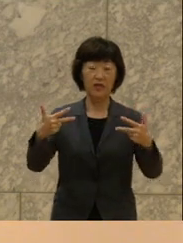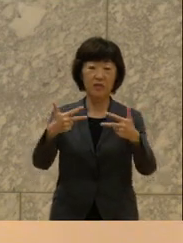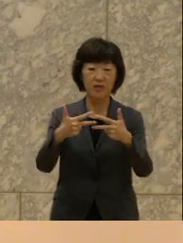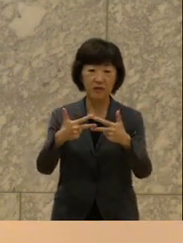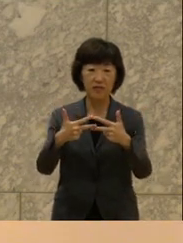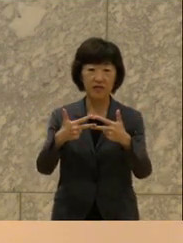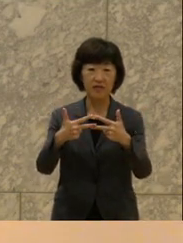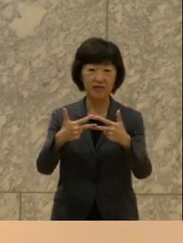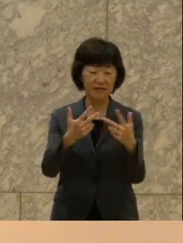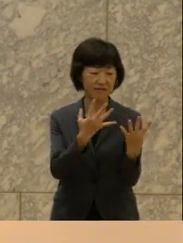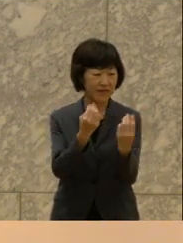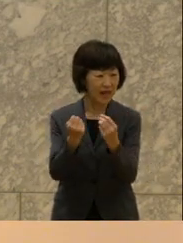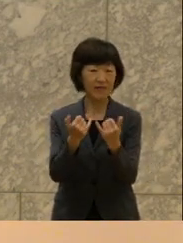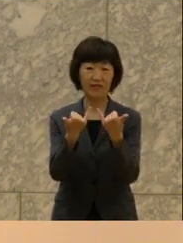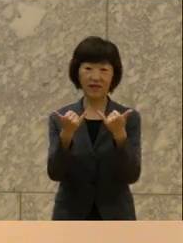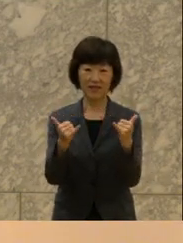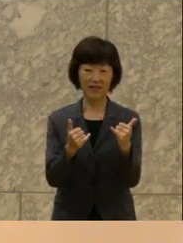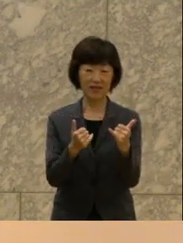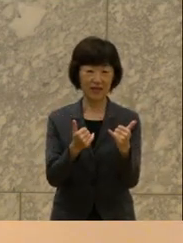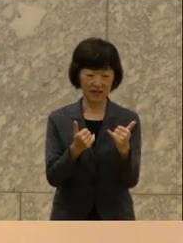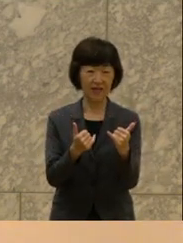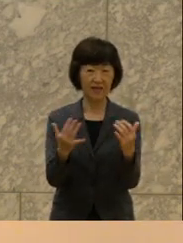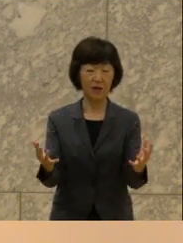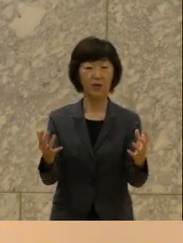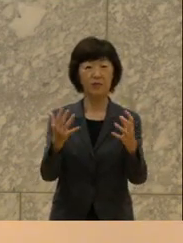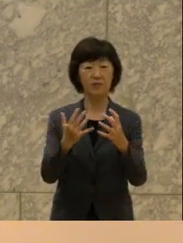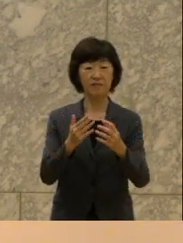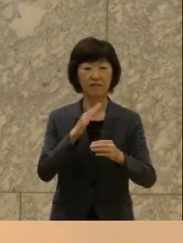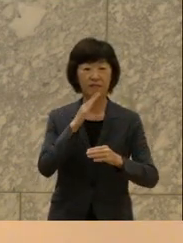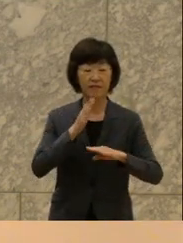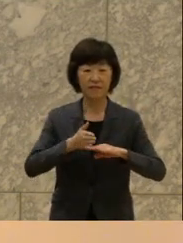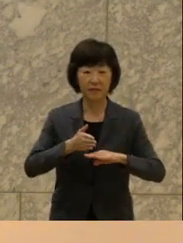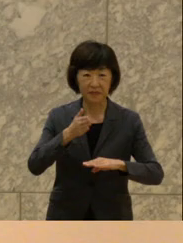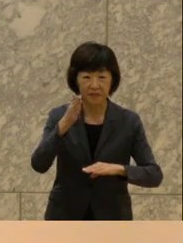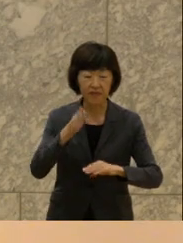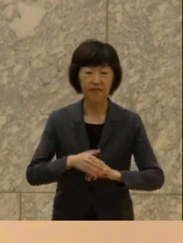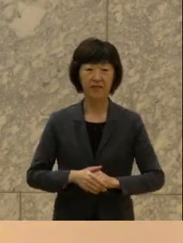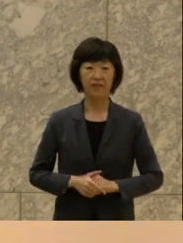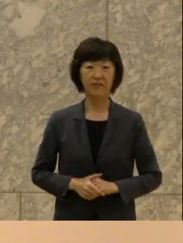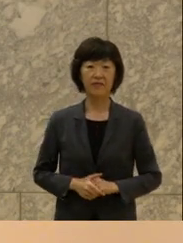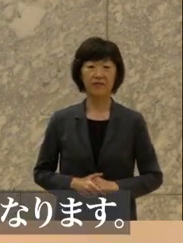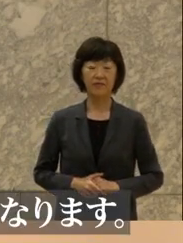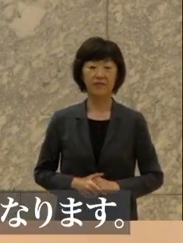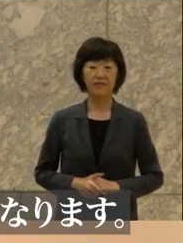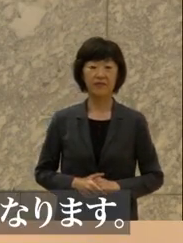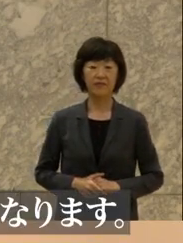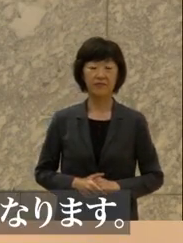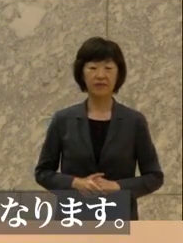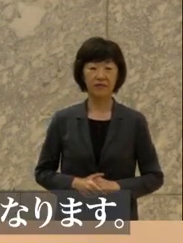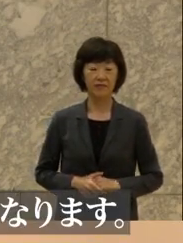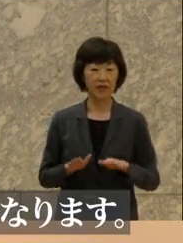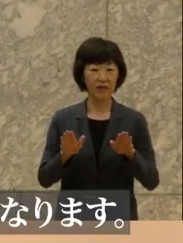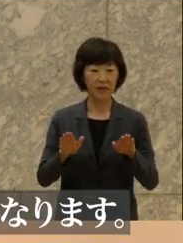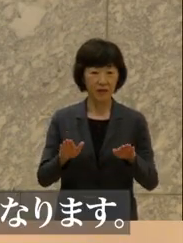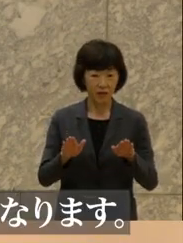フォワード2025シンポジウムに多くの皆様方ご参加いただきまして誠にありがとうございます